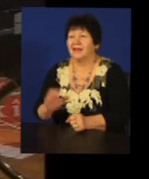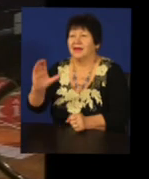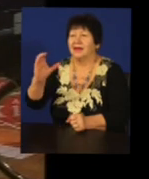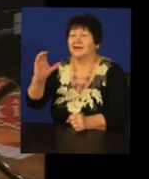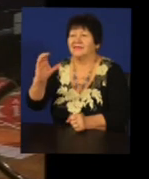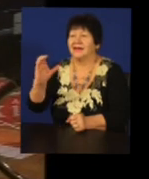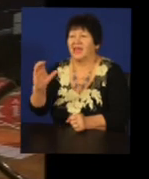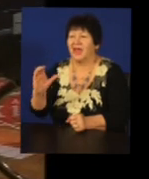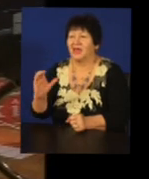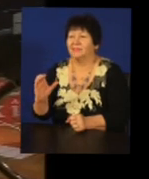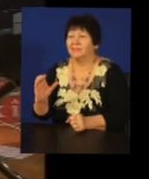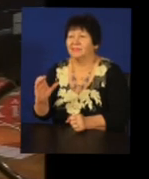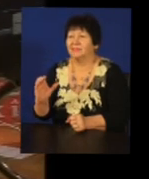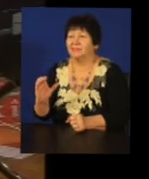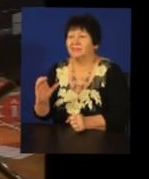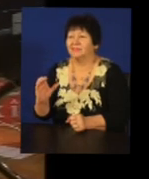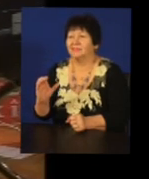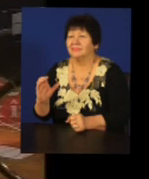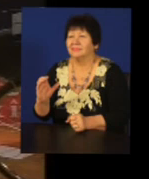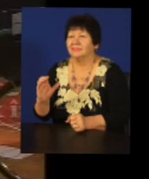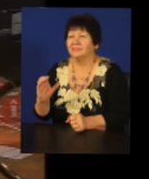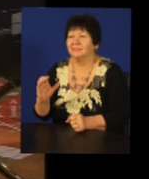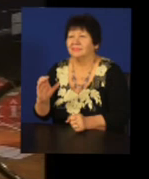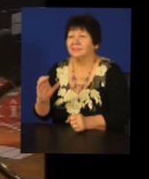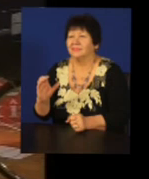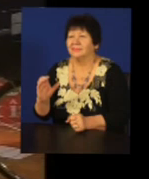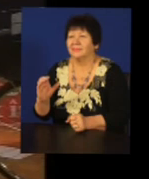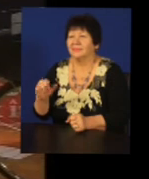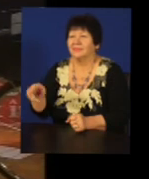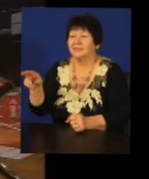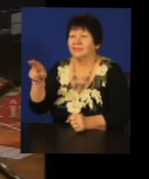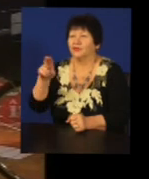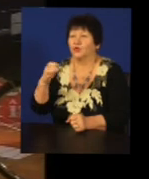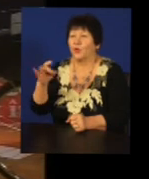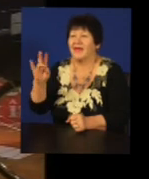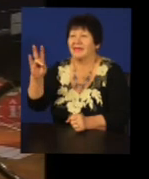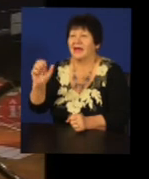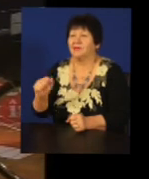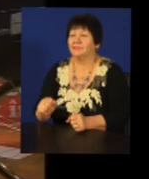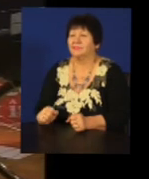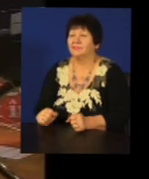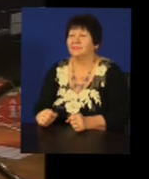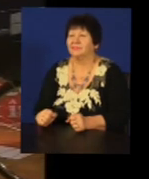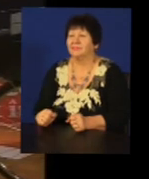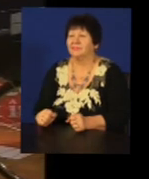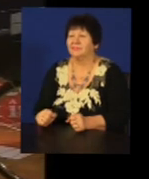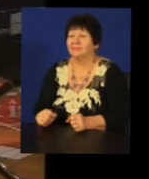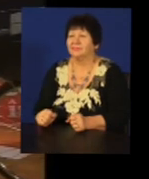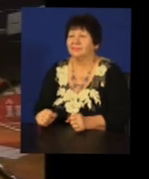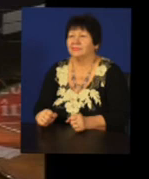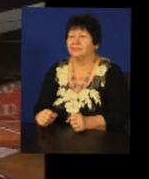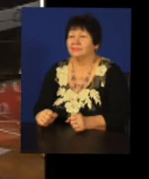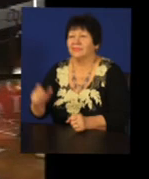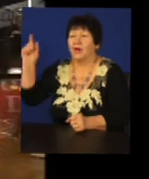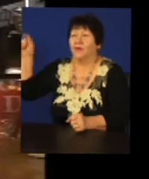Sârghi. O, este bun. De Sârghi Doina. Sârghi Doina? Doina, da. Sunam. Sârghi